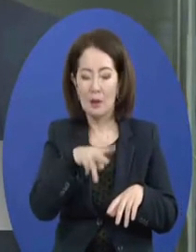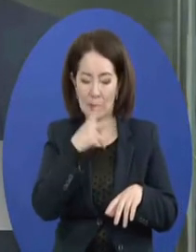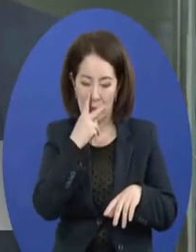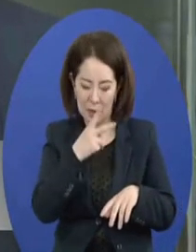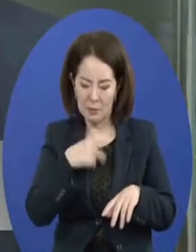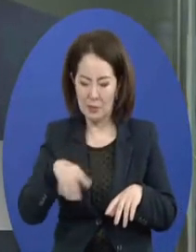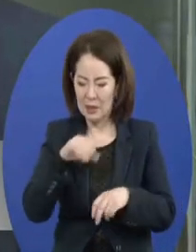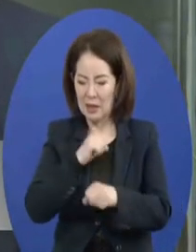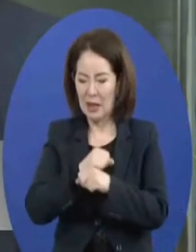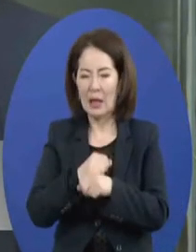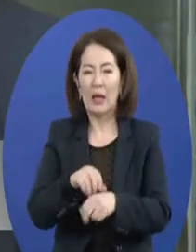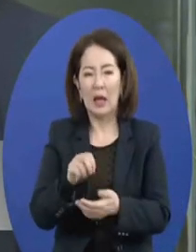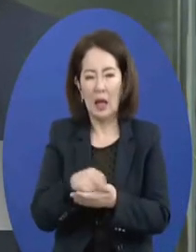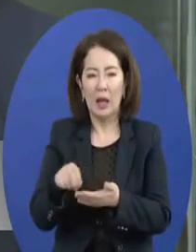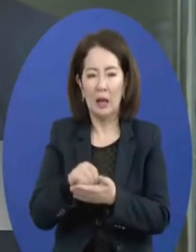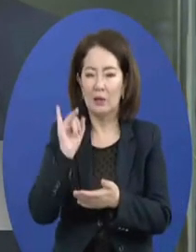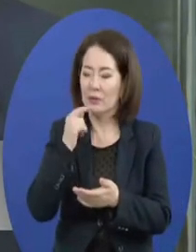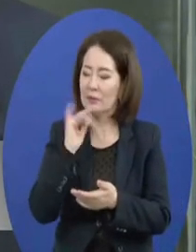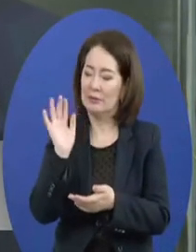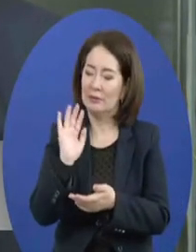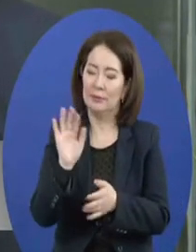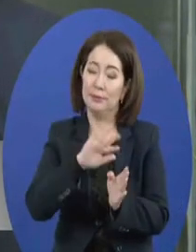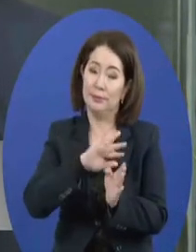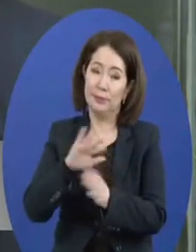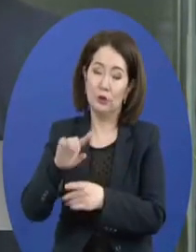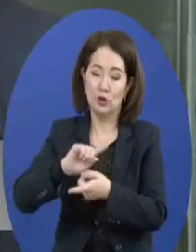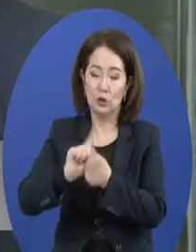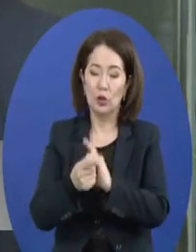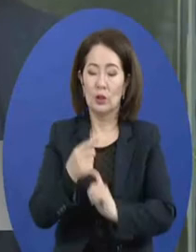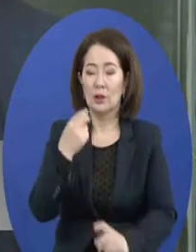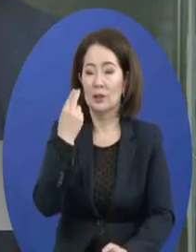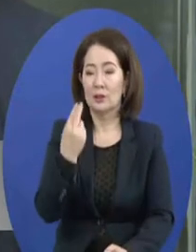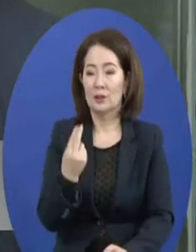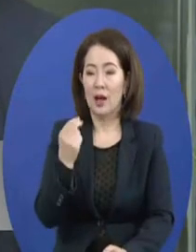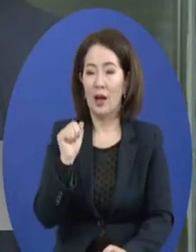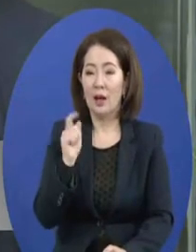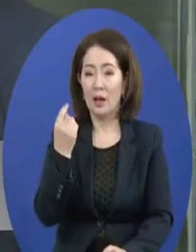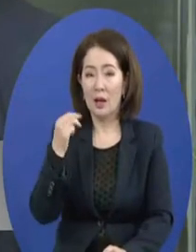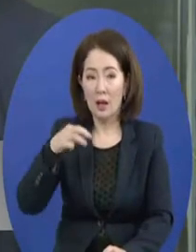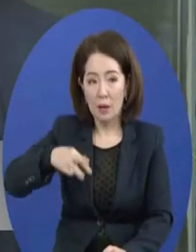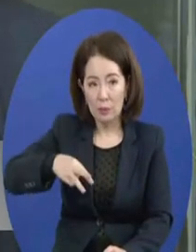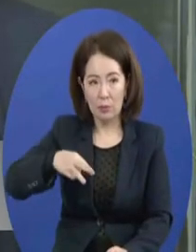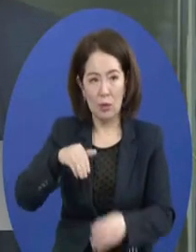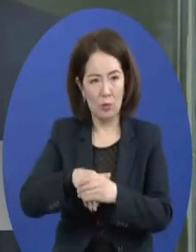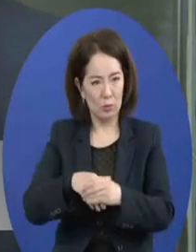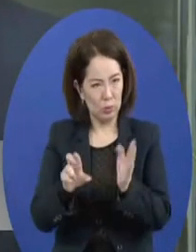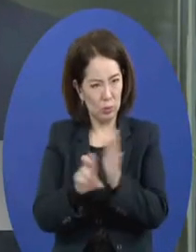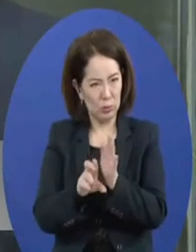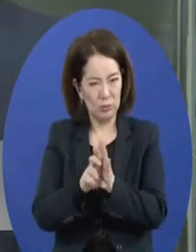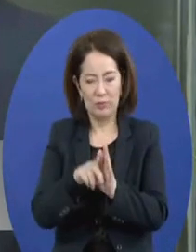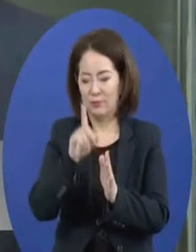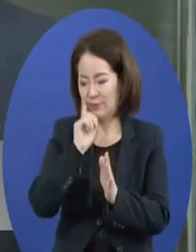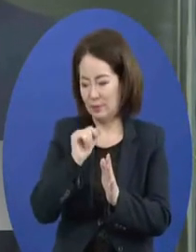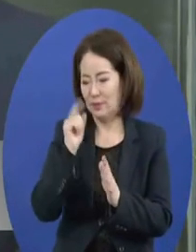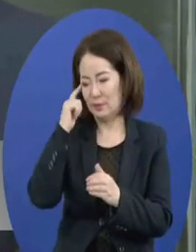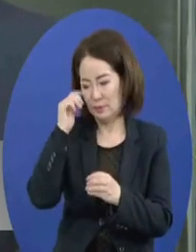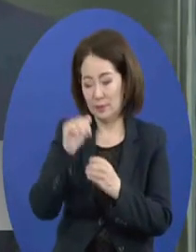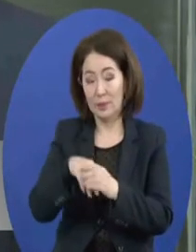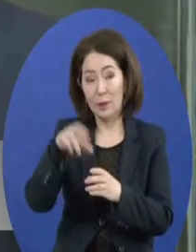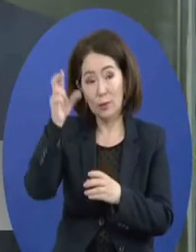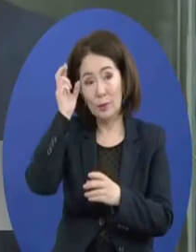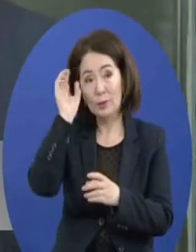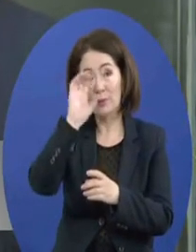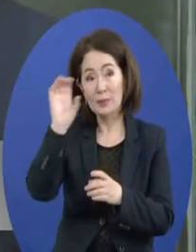бидний ажил бол ингээ техник ажиллагаа ихтэй хүндрэлтэй байдсан байна. Энэ болгоныг цахимжуулах боломжтой юм байна гэсэн бодолтой иж ирсэн. За манай боловсролын салбар бол